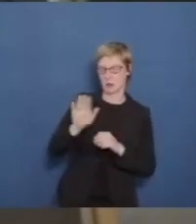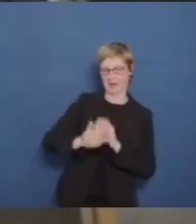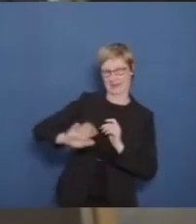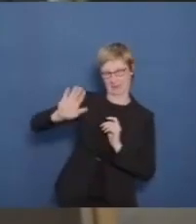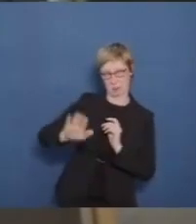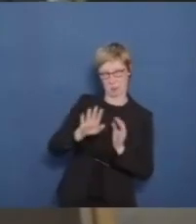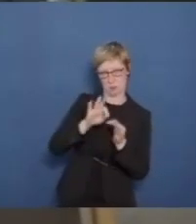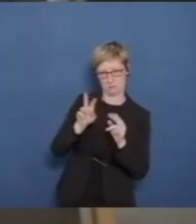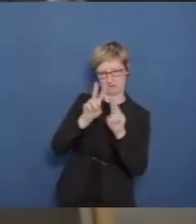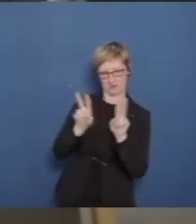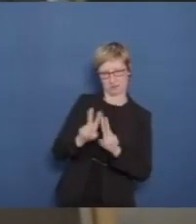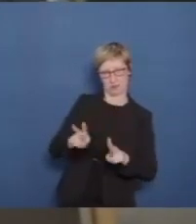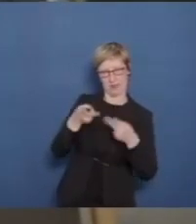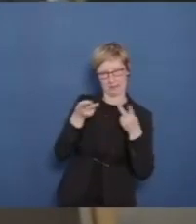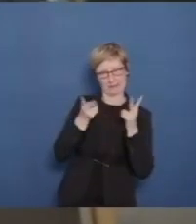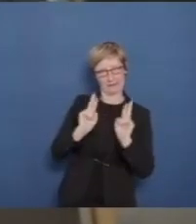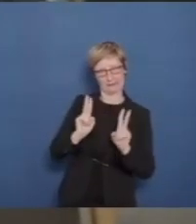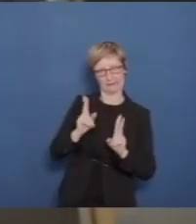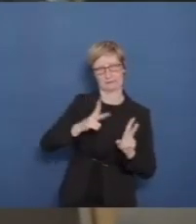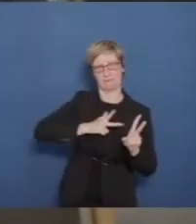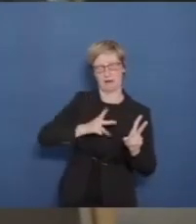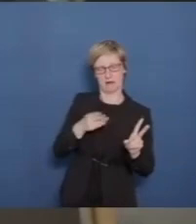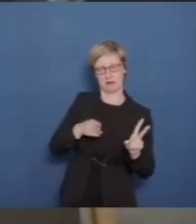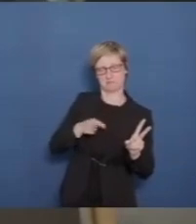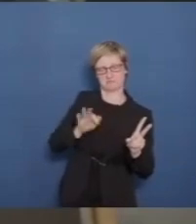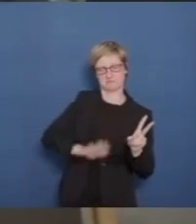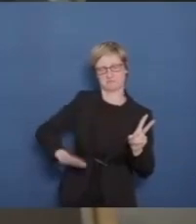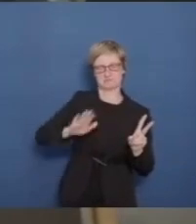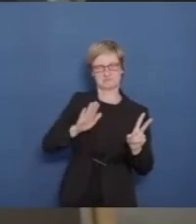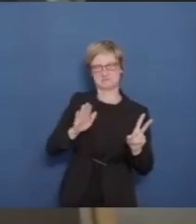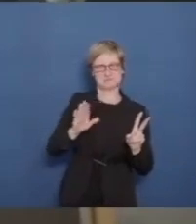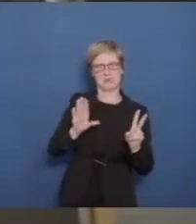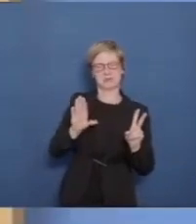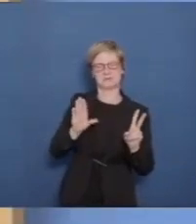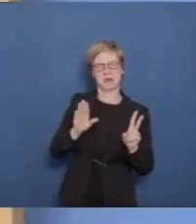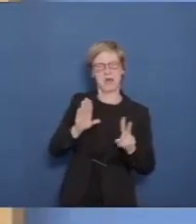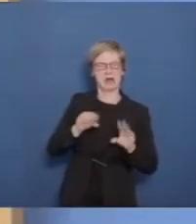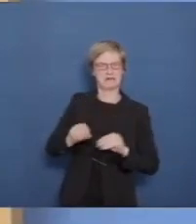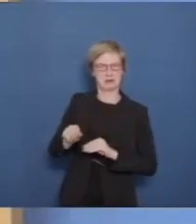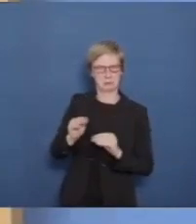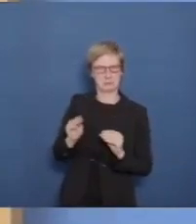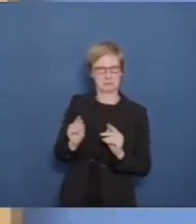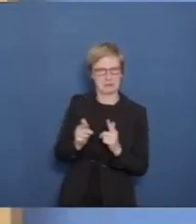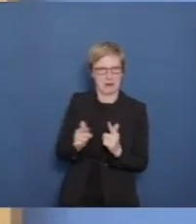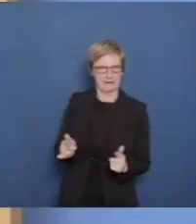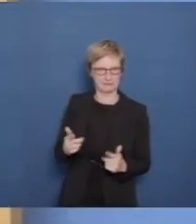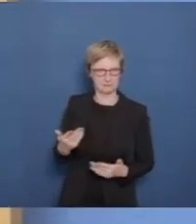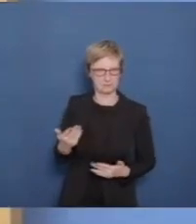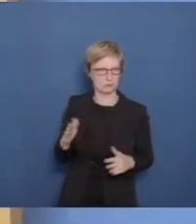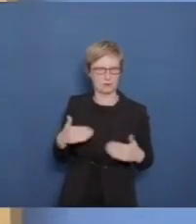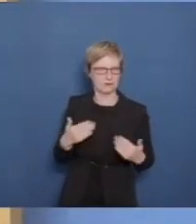dem internationales Recht aus Ihrer Meinung nicht zur Anwendung kommt?